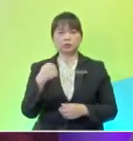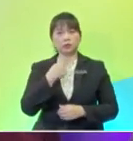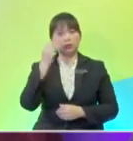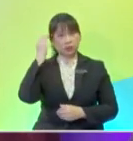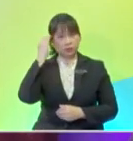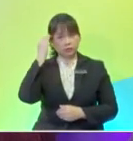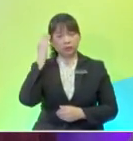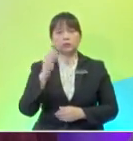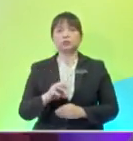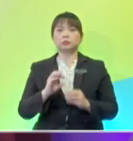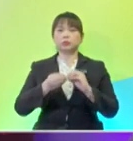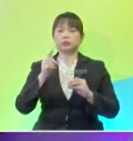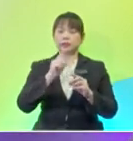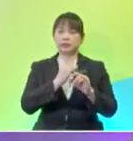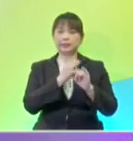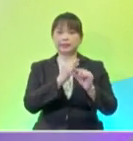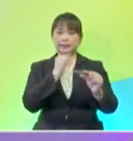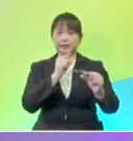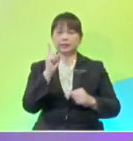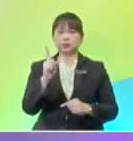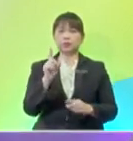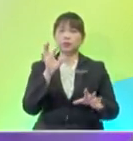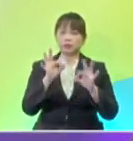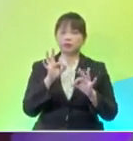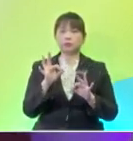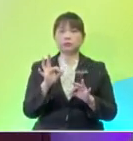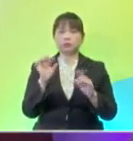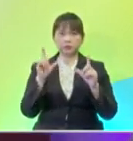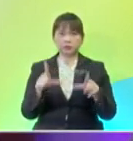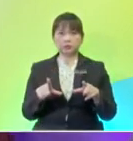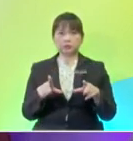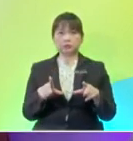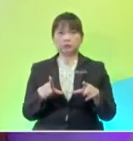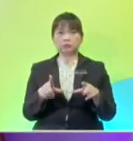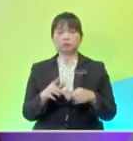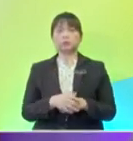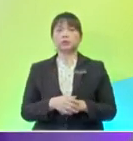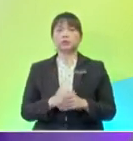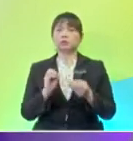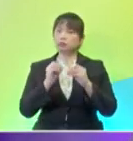berada di lain satu tapi kalau ini tiba-tiba Cari sini